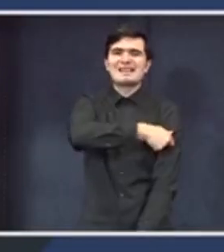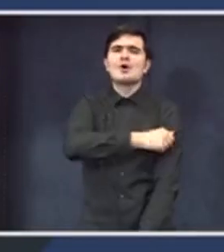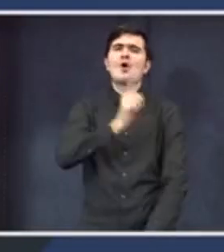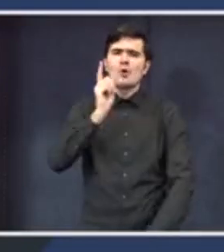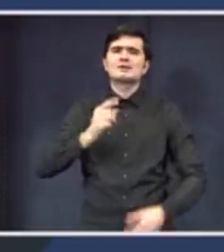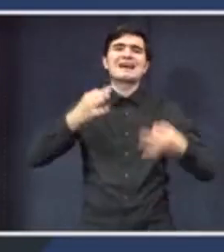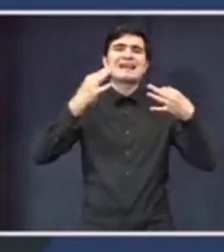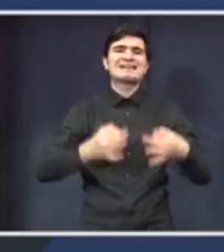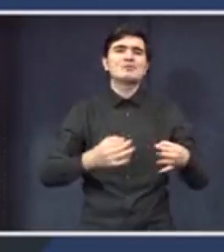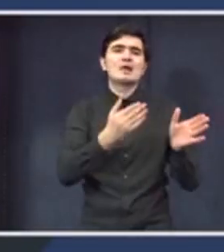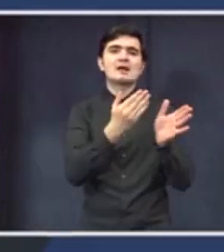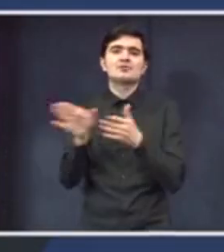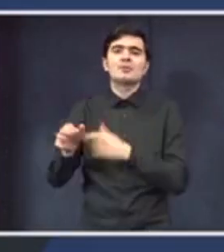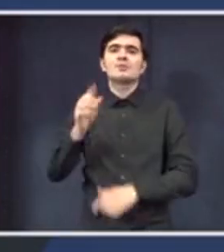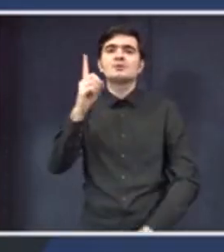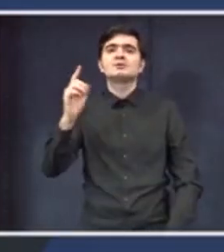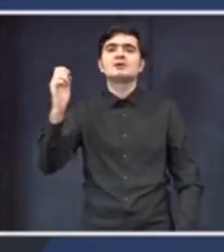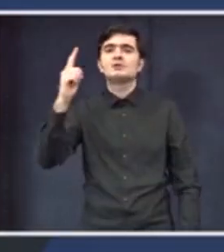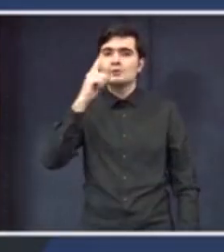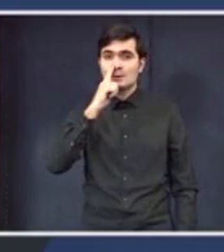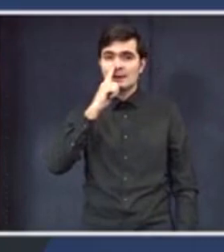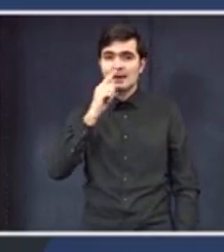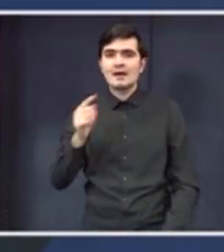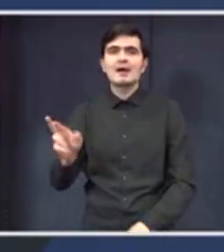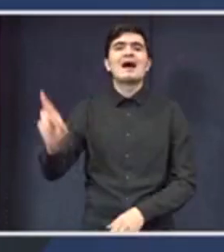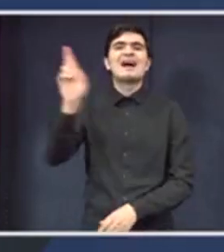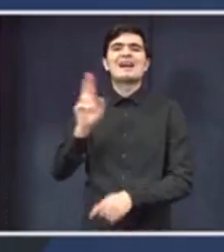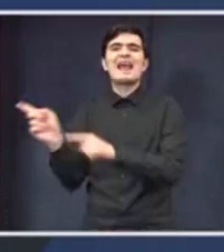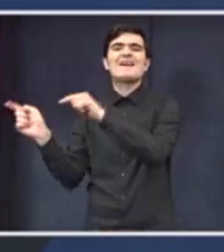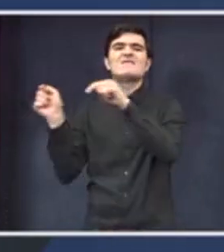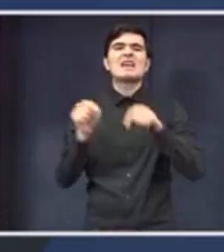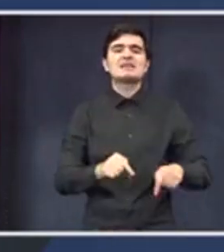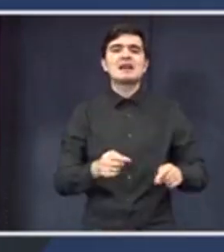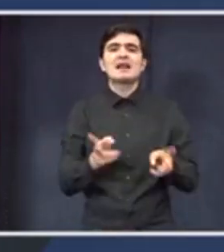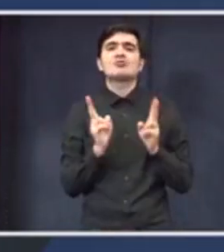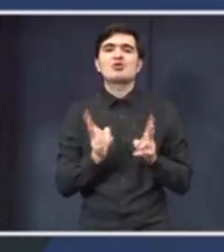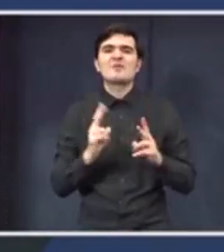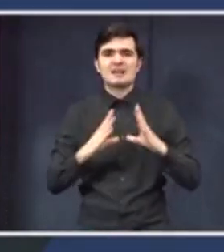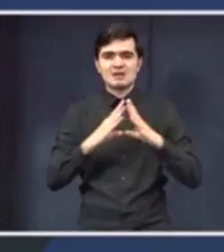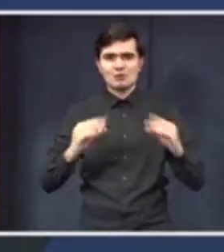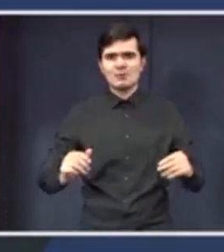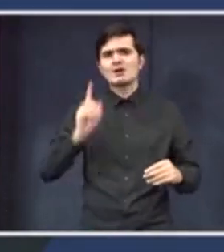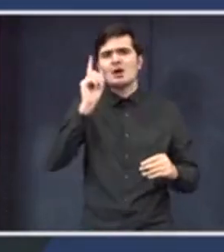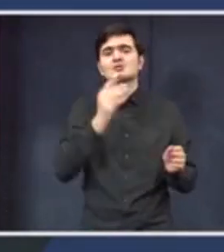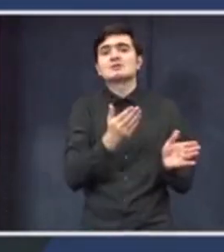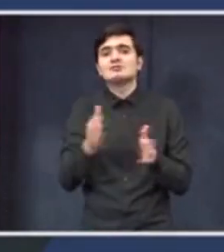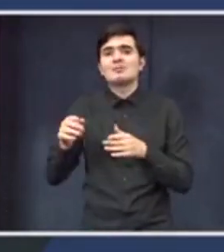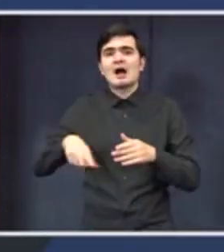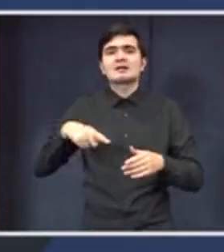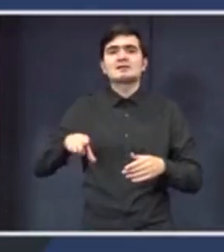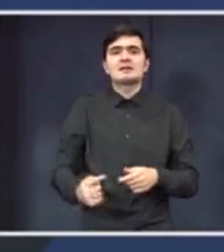de la 1 iunie revenirea la normalitatea României. Vom începe, de fapt acesta este primul